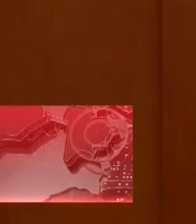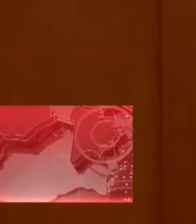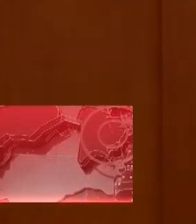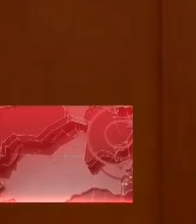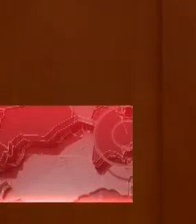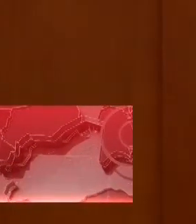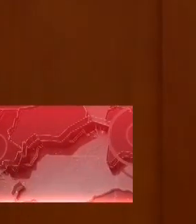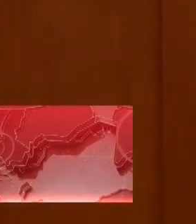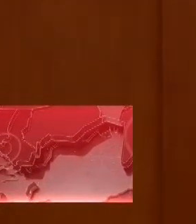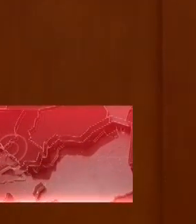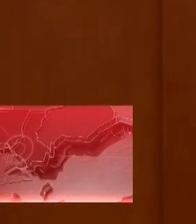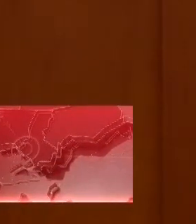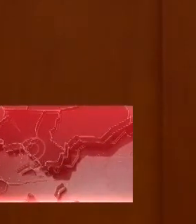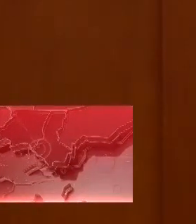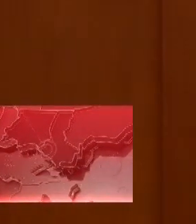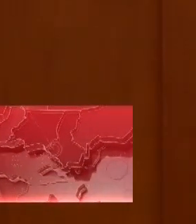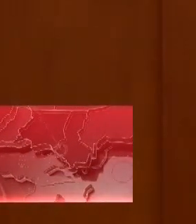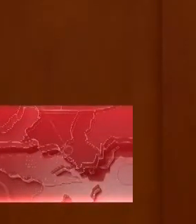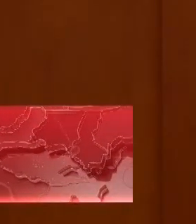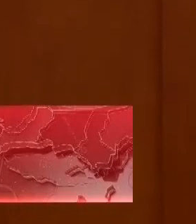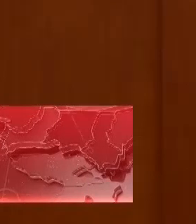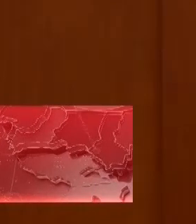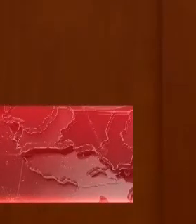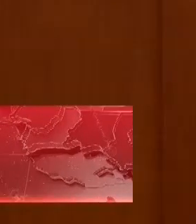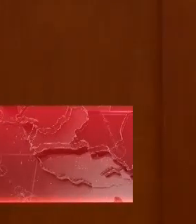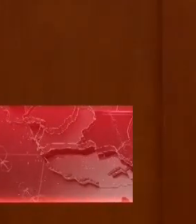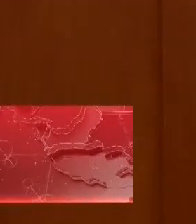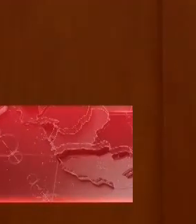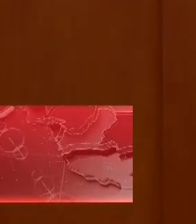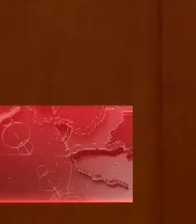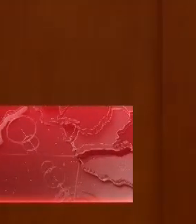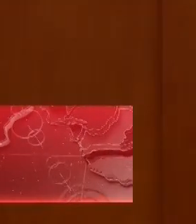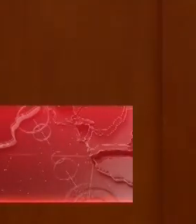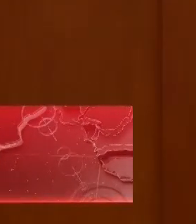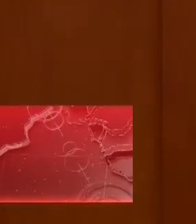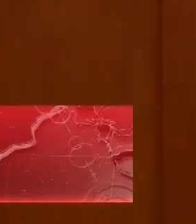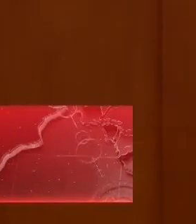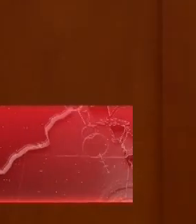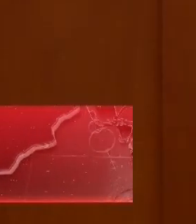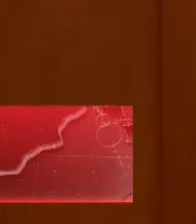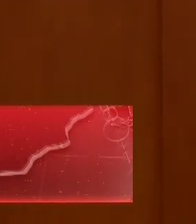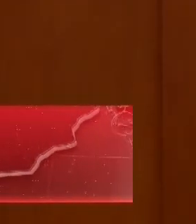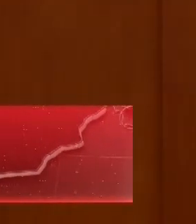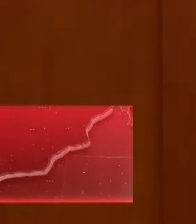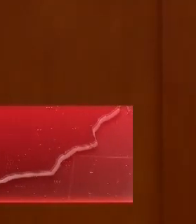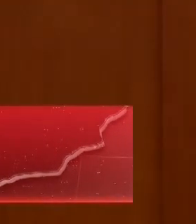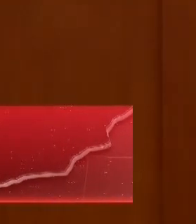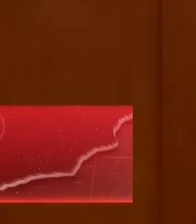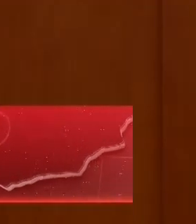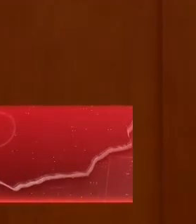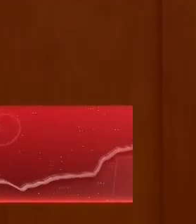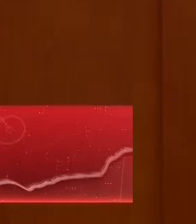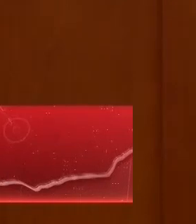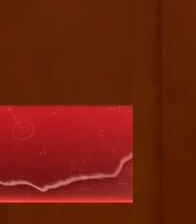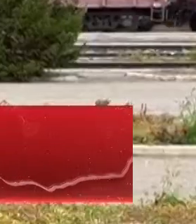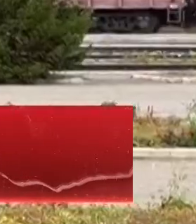Некогда самодостаточная компания «Казахстан Теміржолы» по причине неэффективного и консервативного менеджмента, непродуманного разгосударствования, находится на